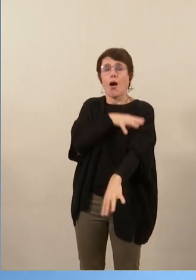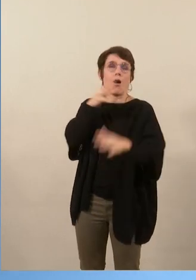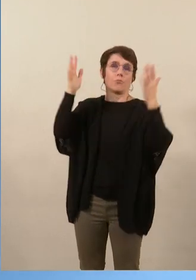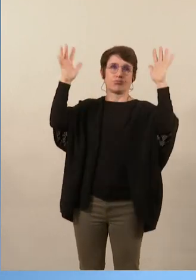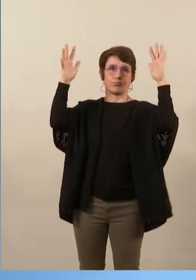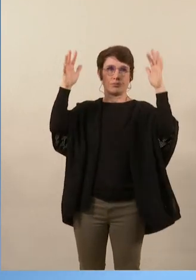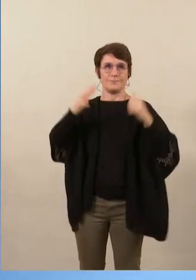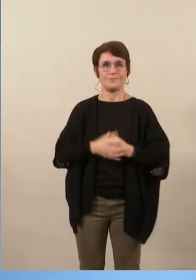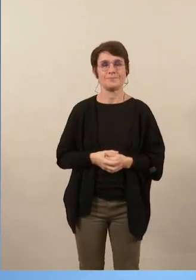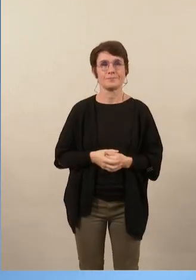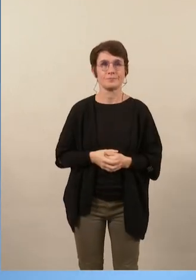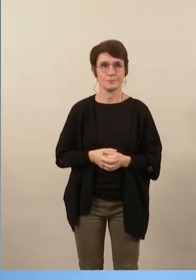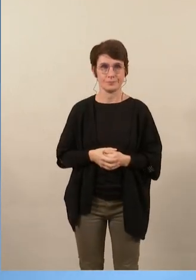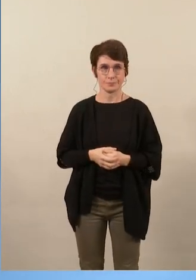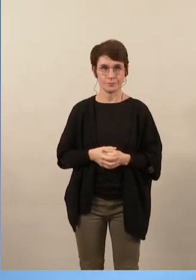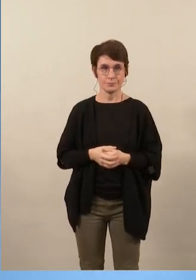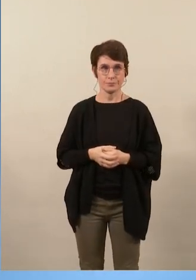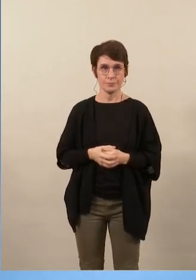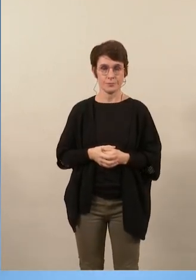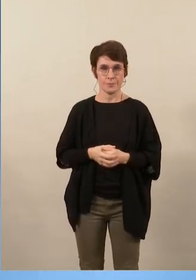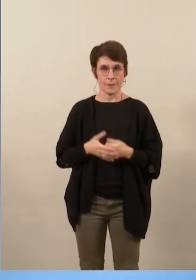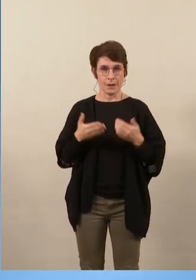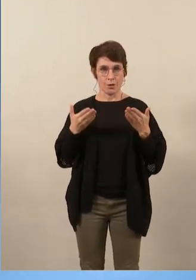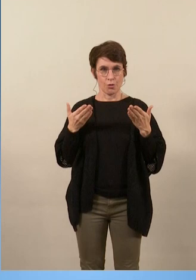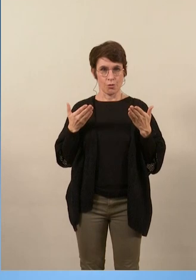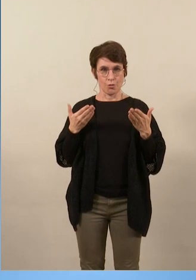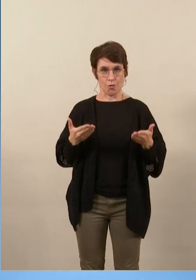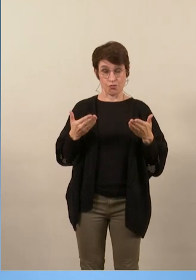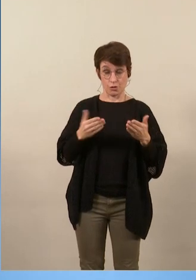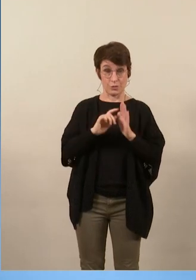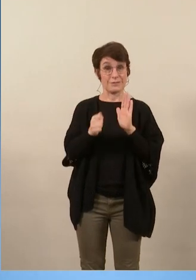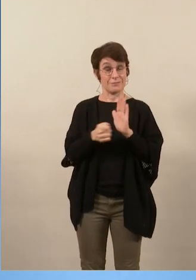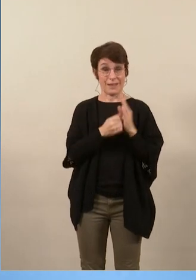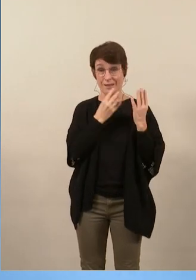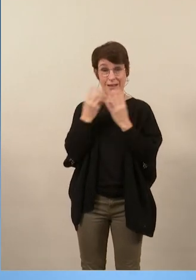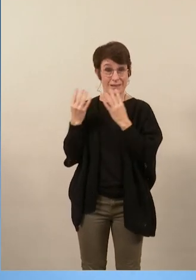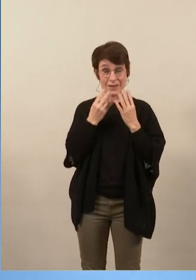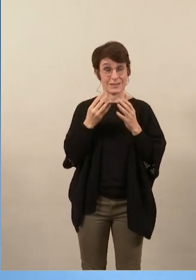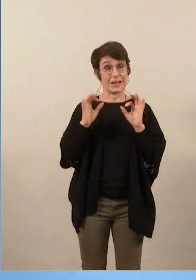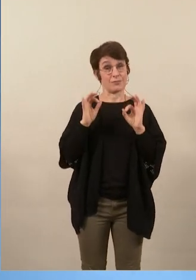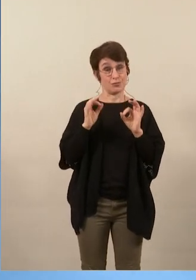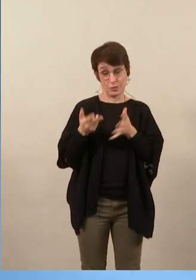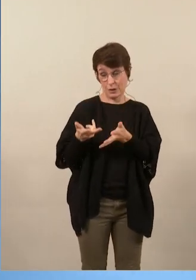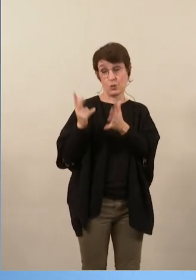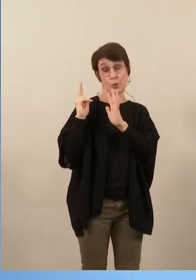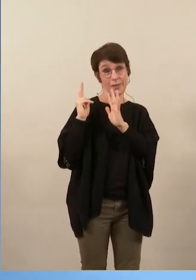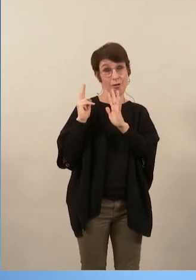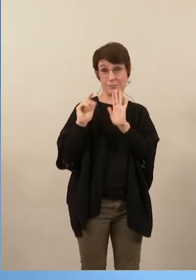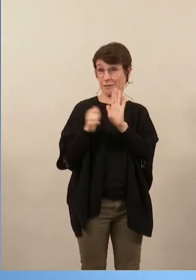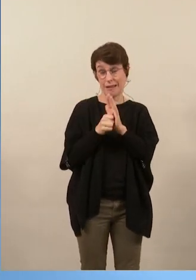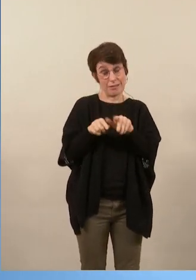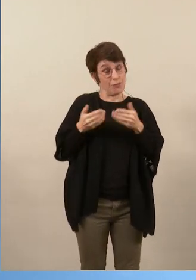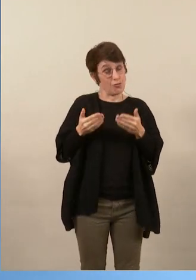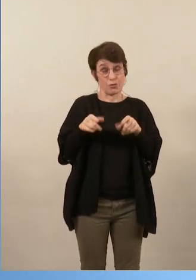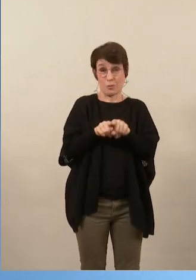dernière aujourd'hui c'est aussi une journée anniversaire il y a tout juste 8 ans que les att attentats du Bataclan faisaient